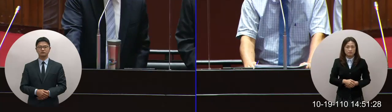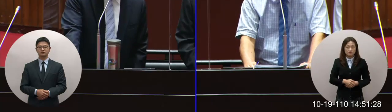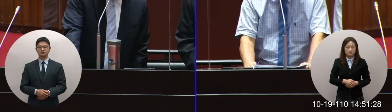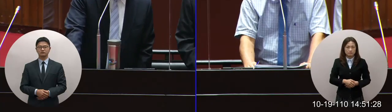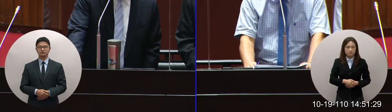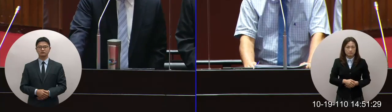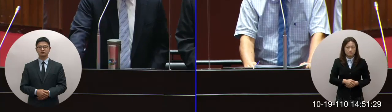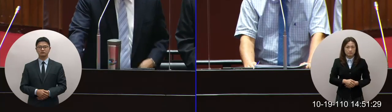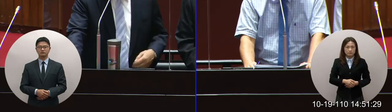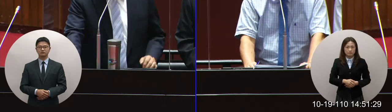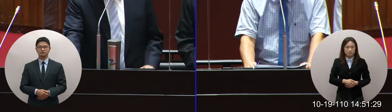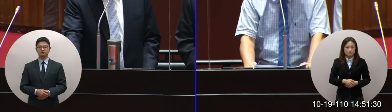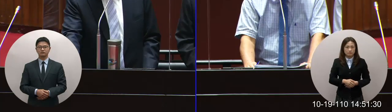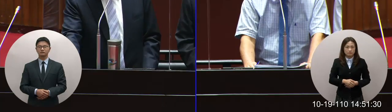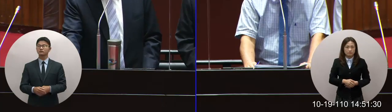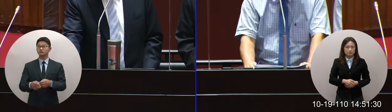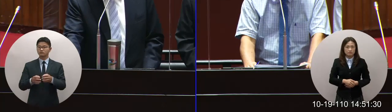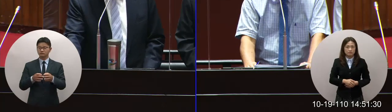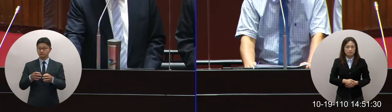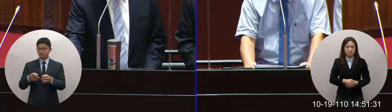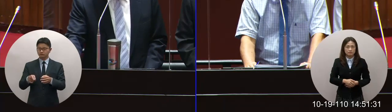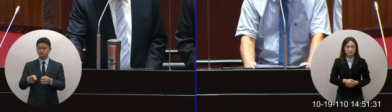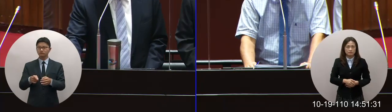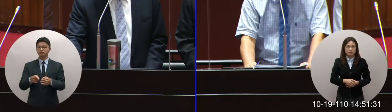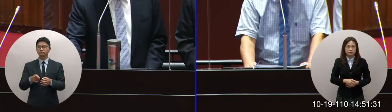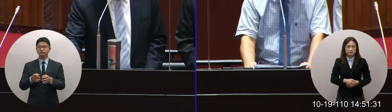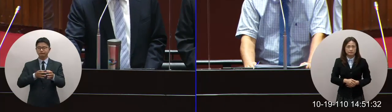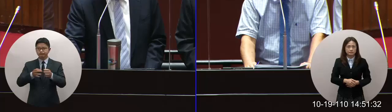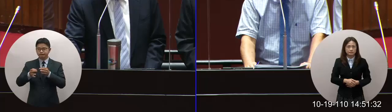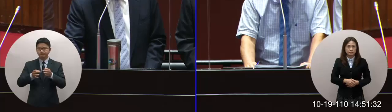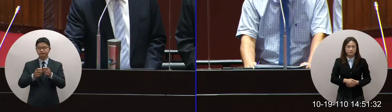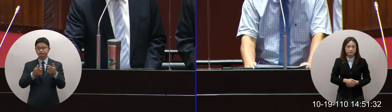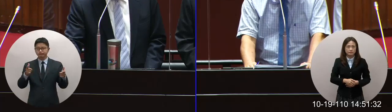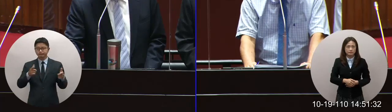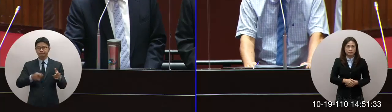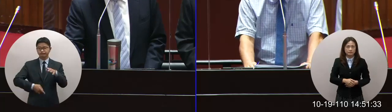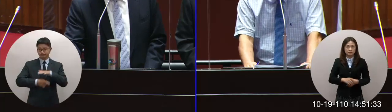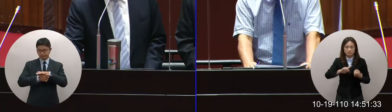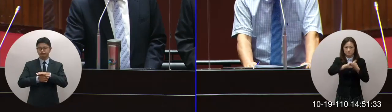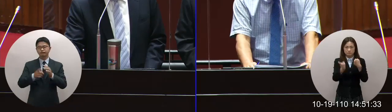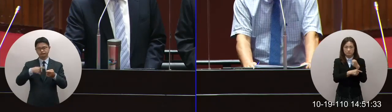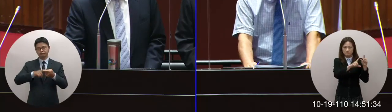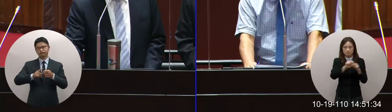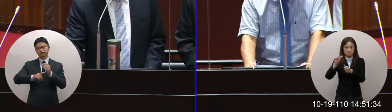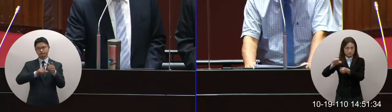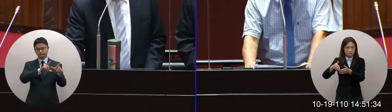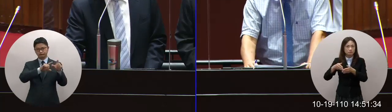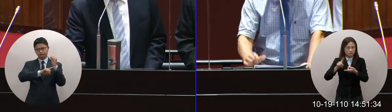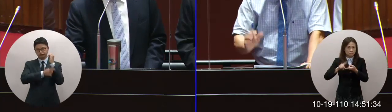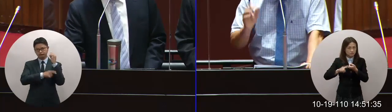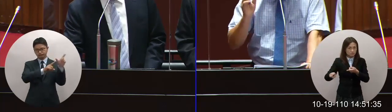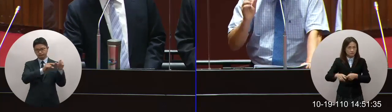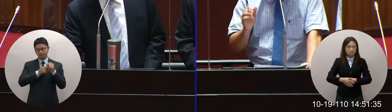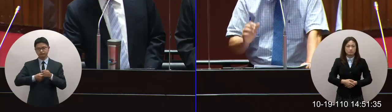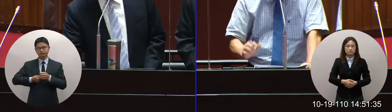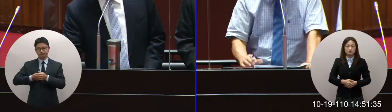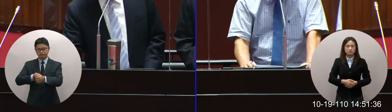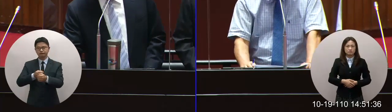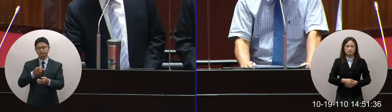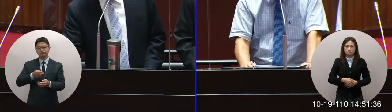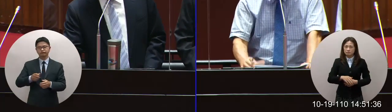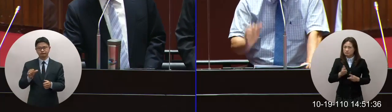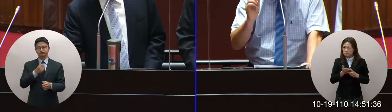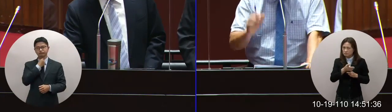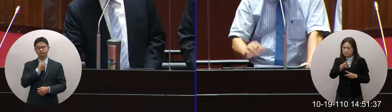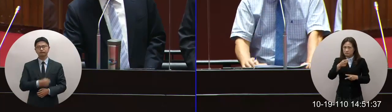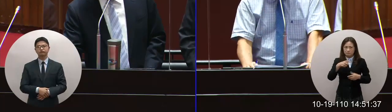个交易等等，应该依法就办。 依法哦，那还是你心理上早就